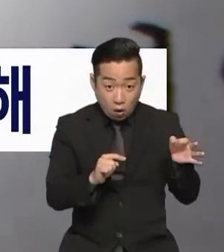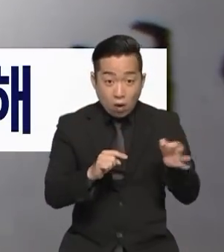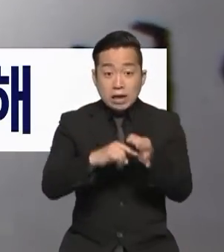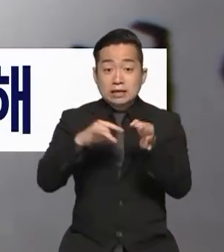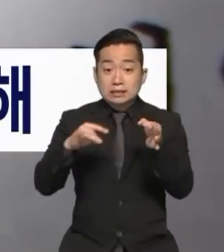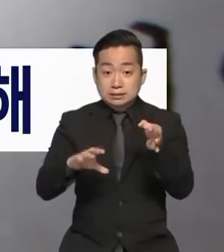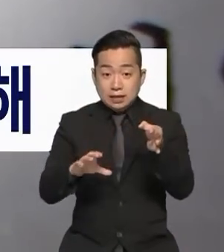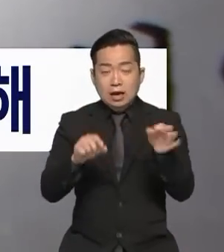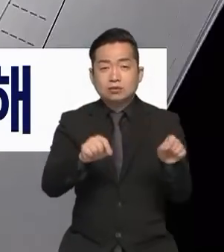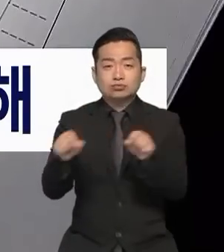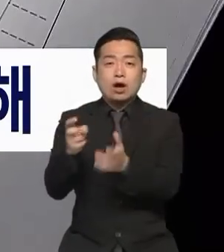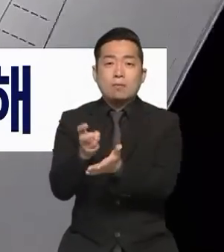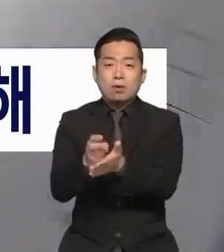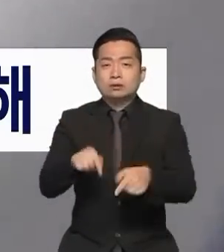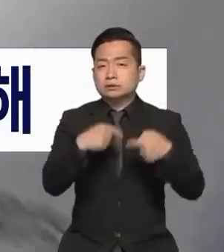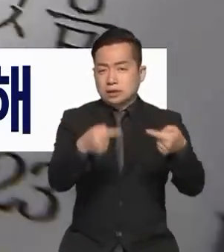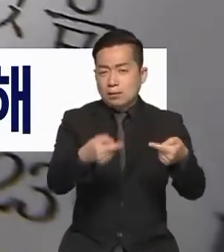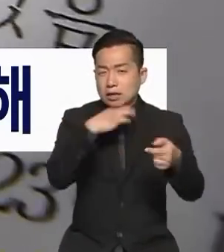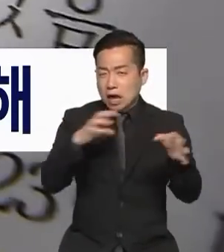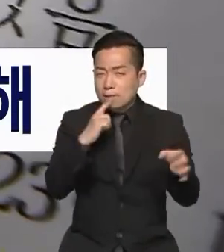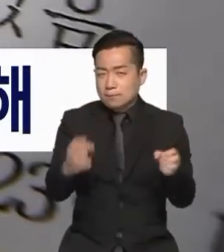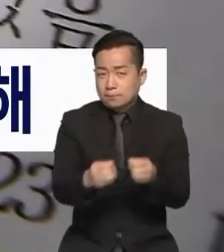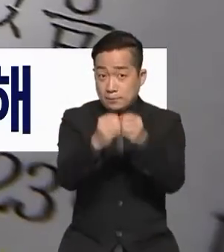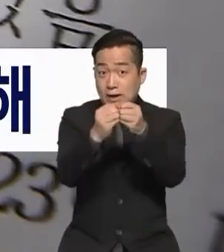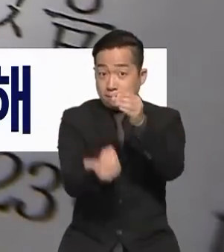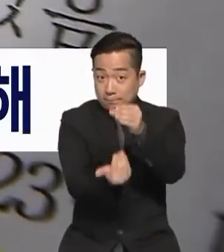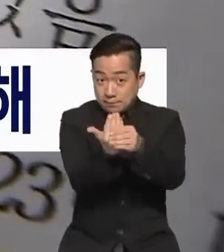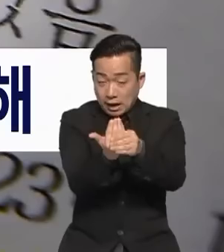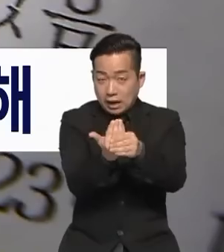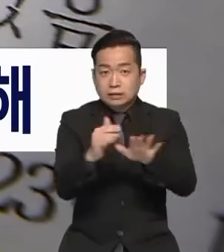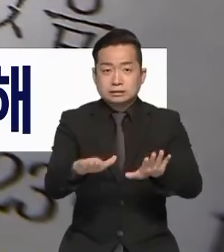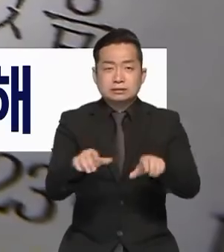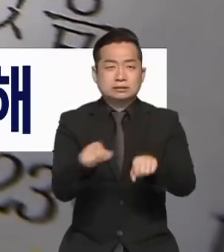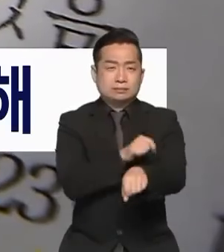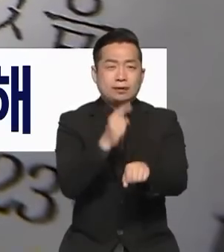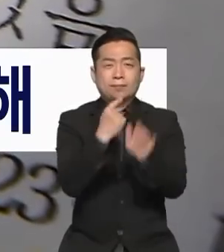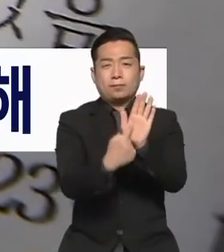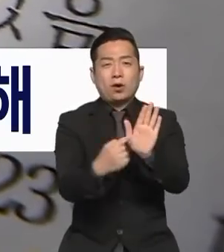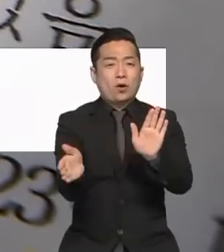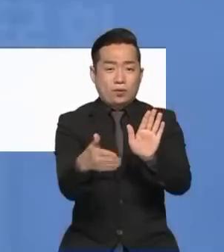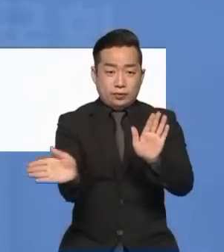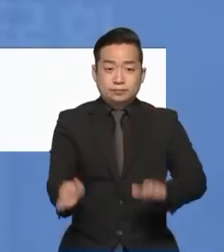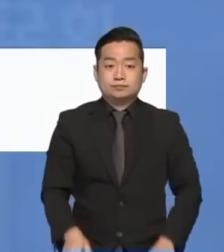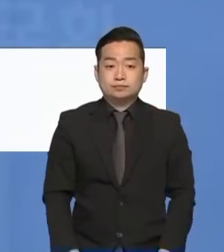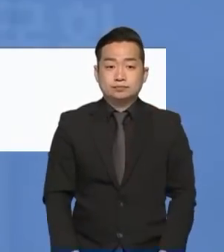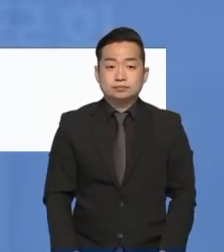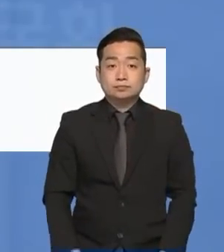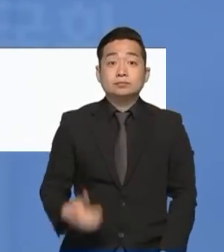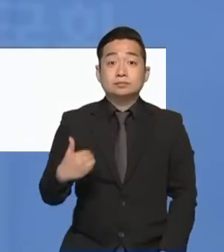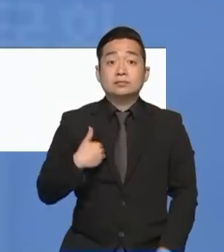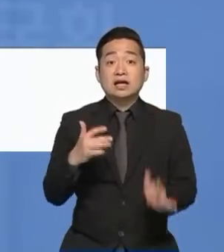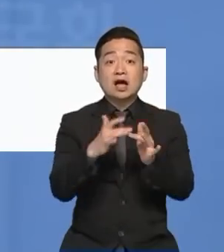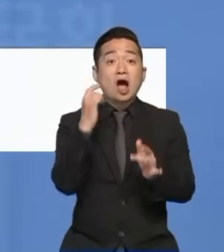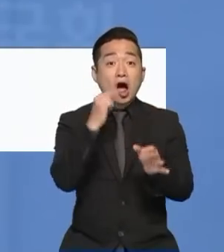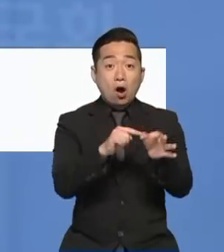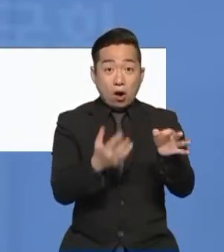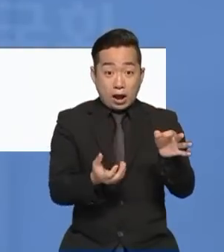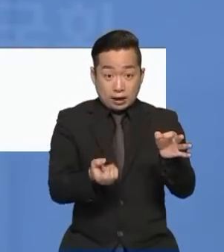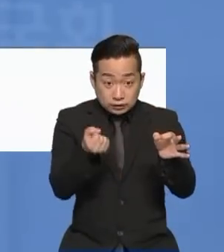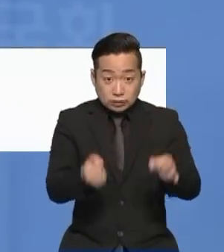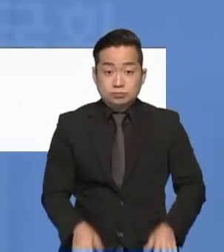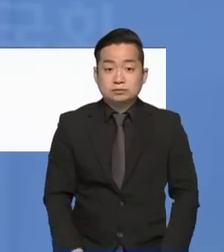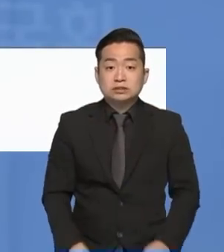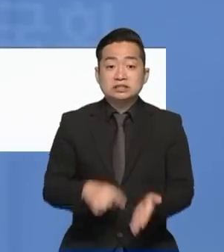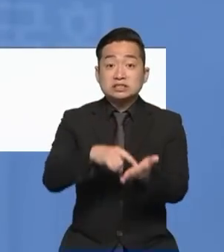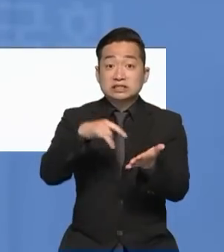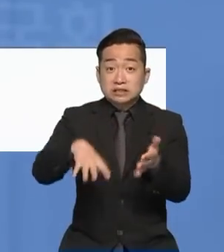참여해 이해충돌 논란이 불거진 데 대해서는 따로 해명하지 않았습니다. 코인을 보유한 채로 과세 유예 법안을